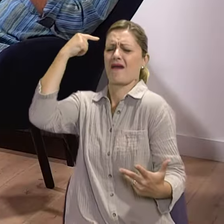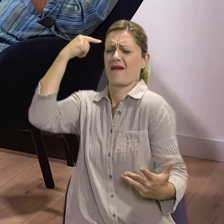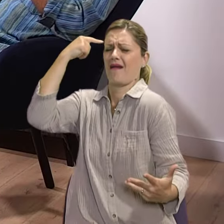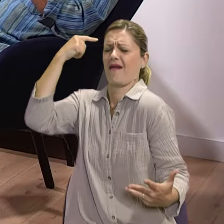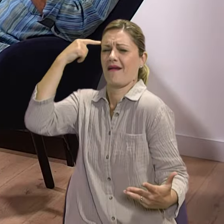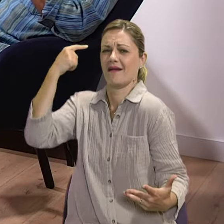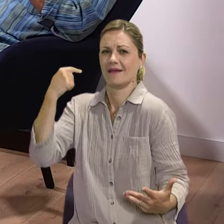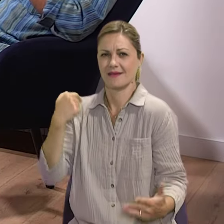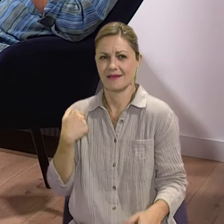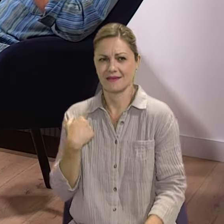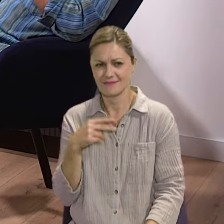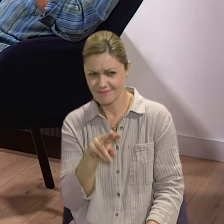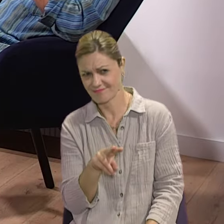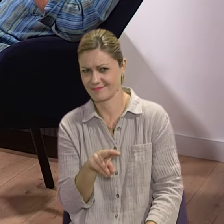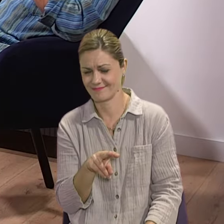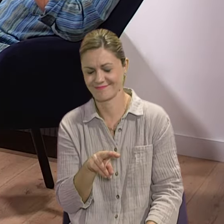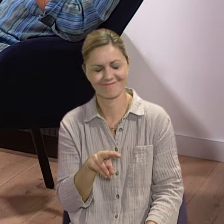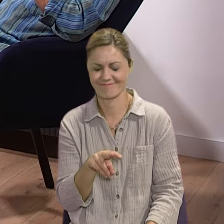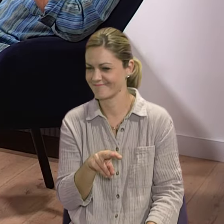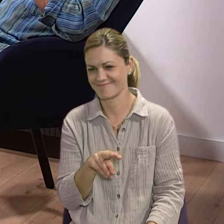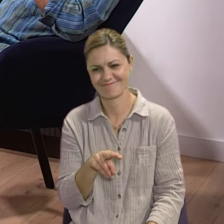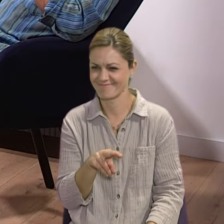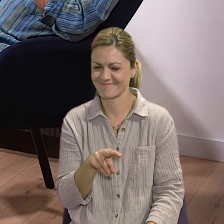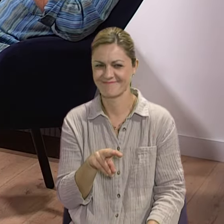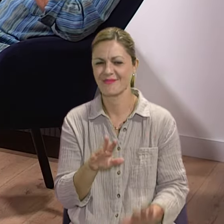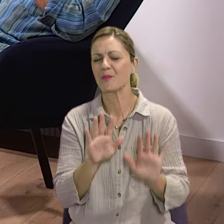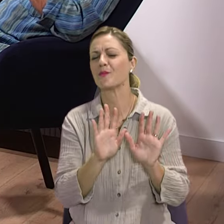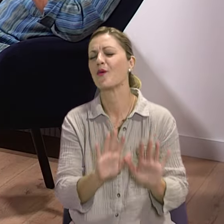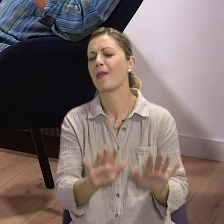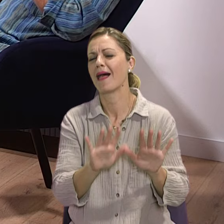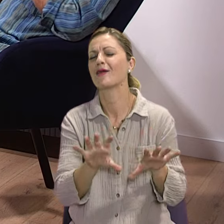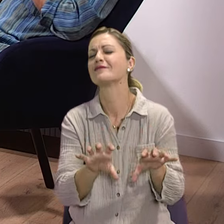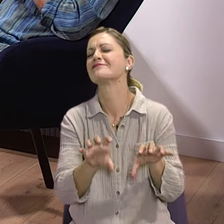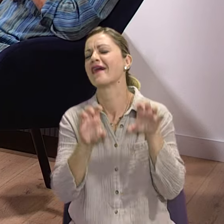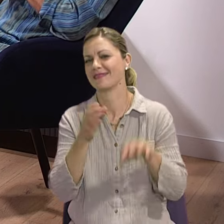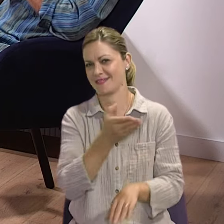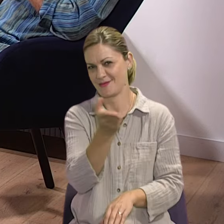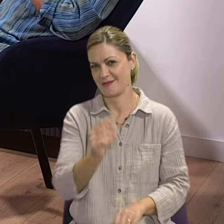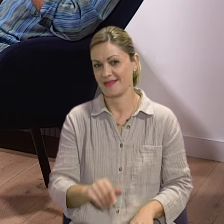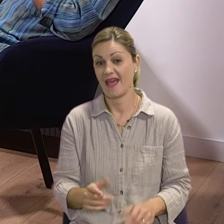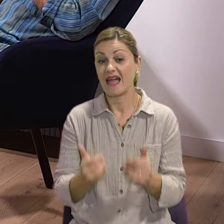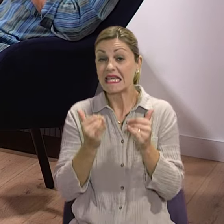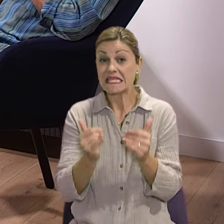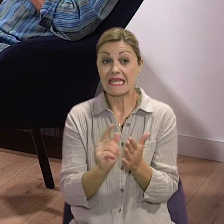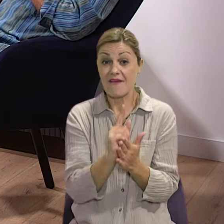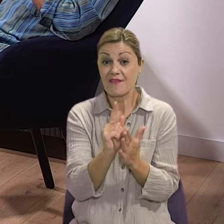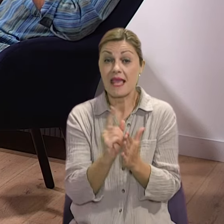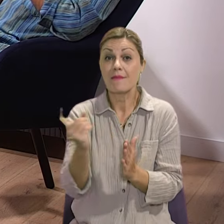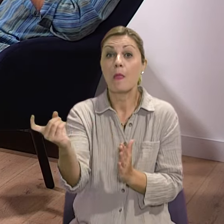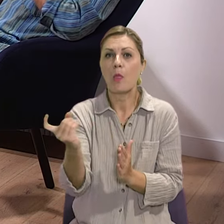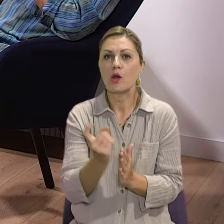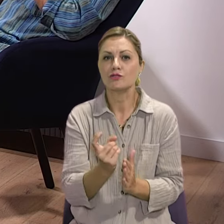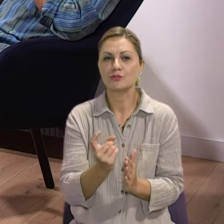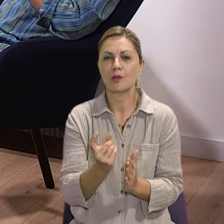nisu pozeri. Velike osobe ne. Velike osobe. Jel tako? Ali u današnje vrijeme hrani takve stvari, jer